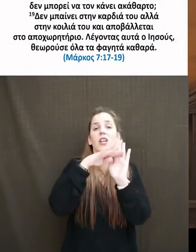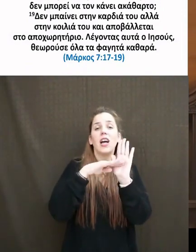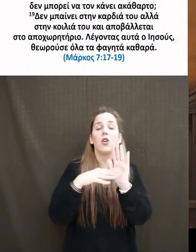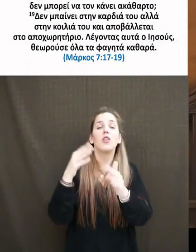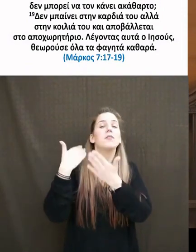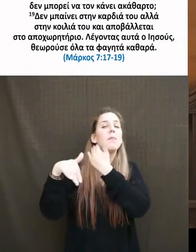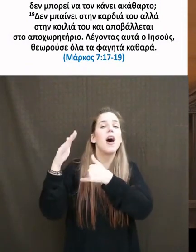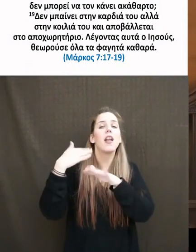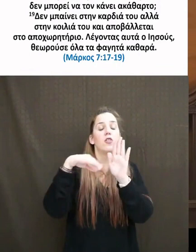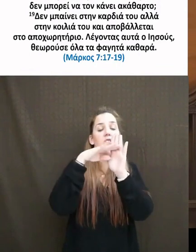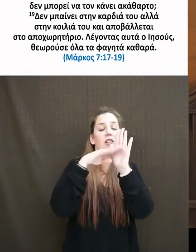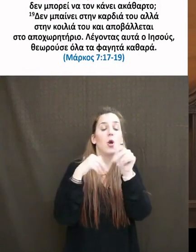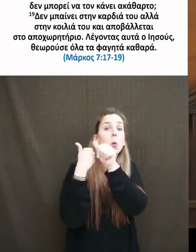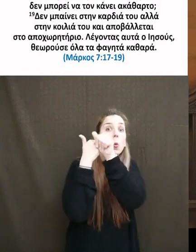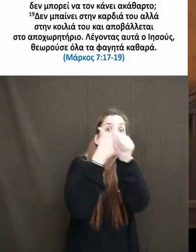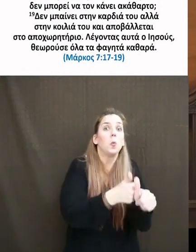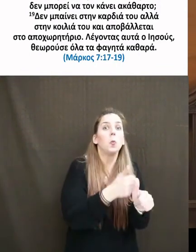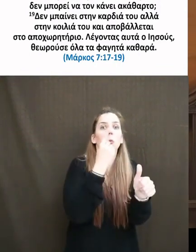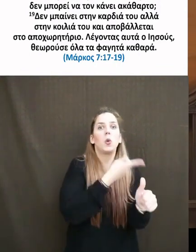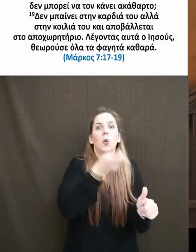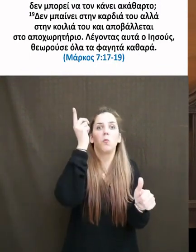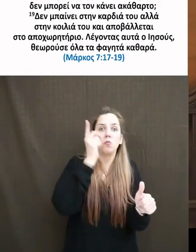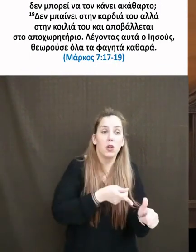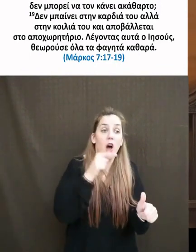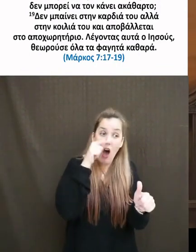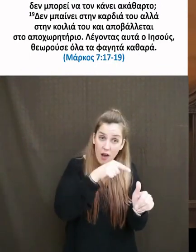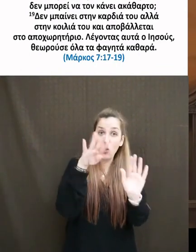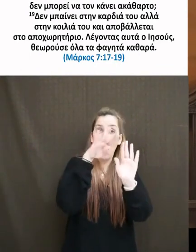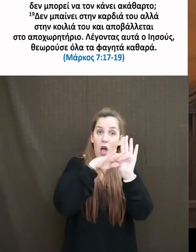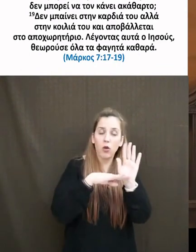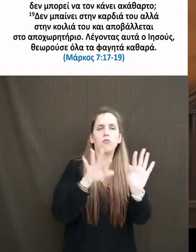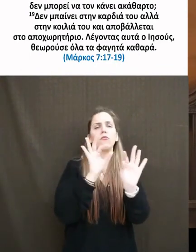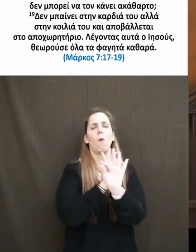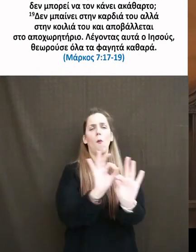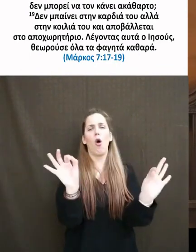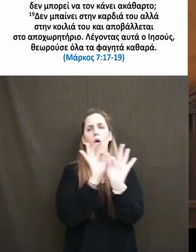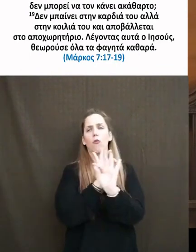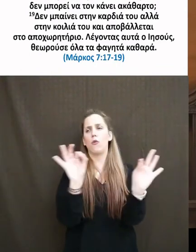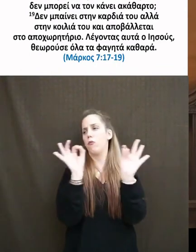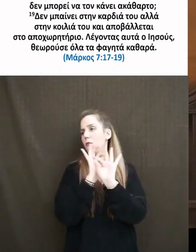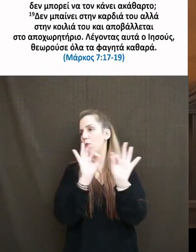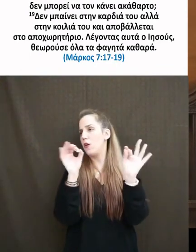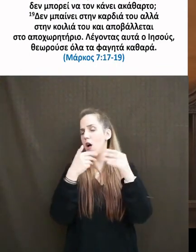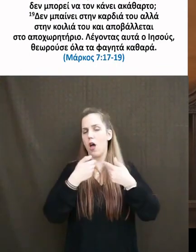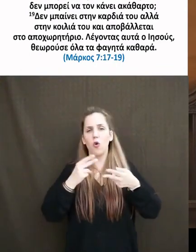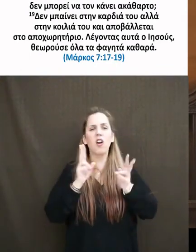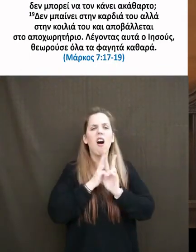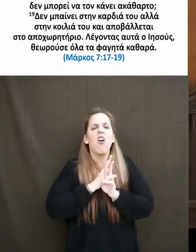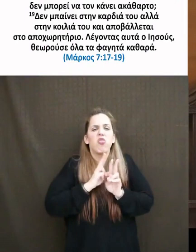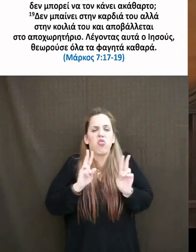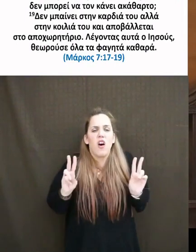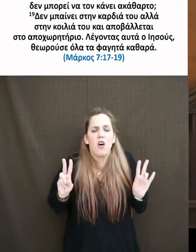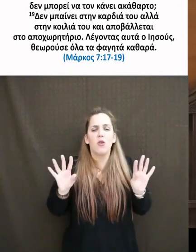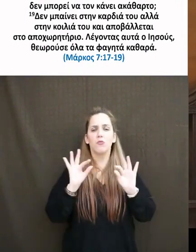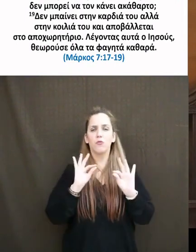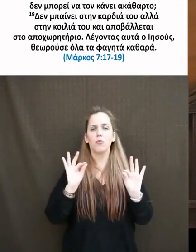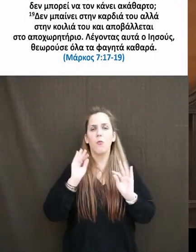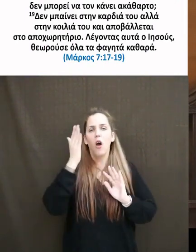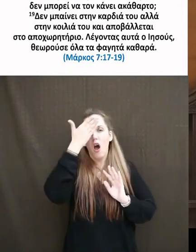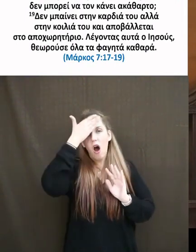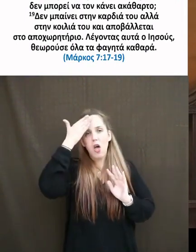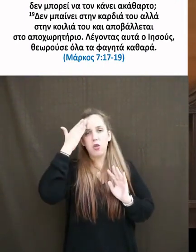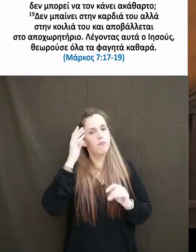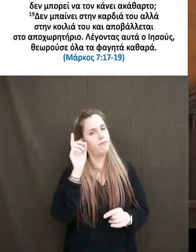θρησκευτικού επίπεδου όπως εμείς το έχουμε φτιάξει. Δεν είναι η κατανόηση περί πνευματικότητας